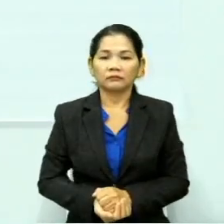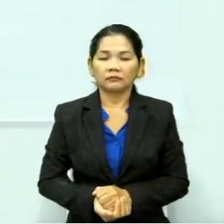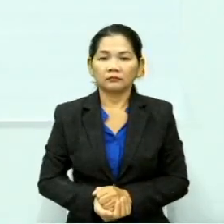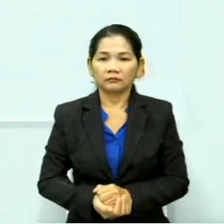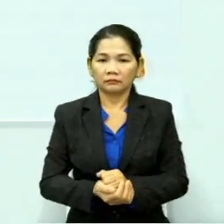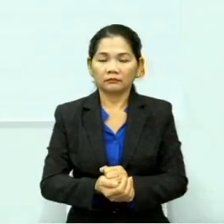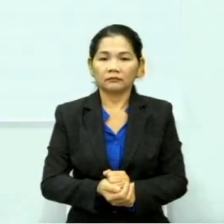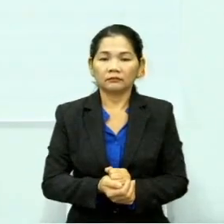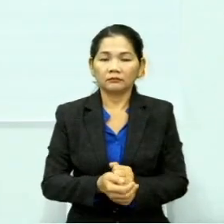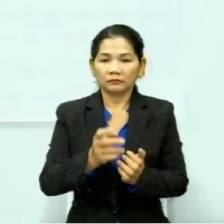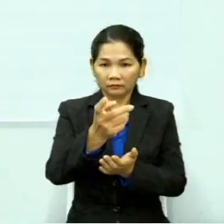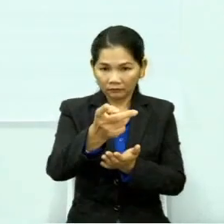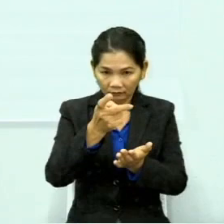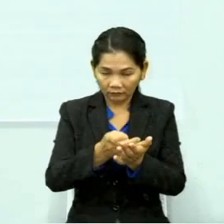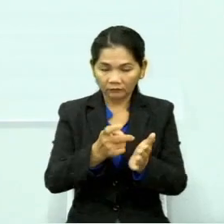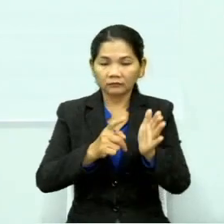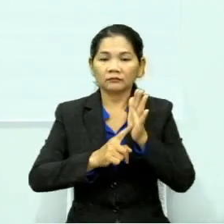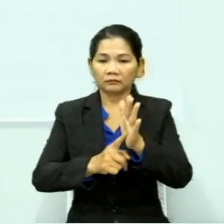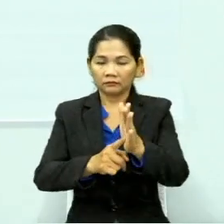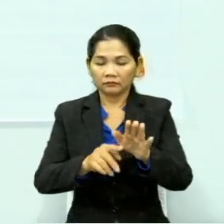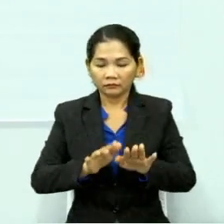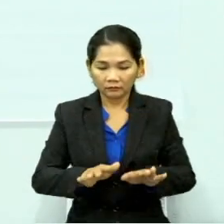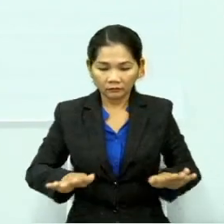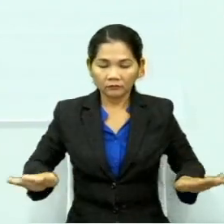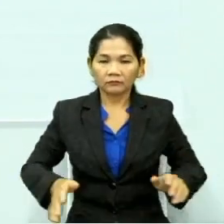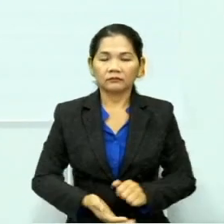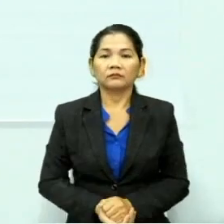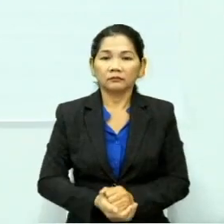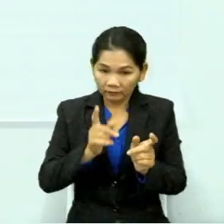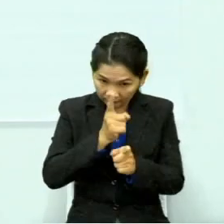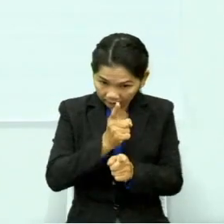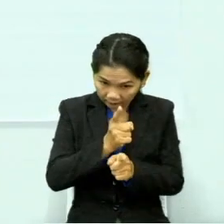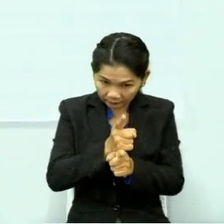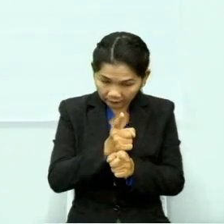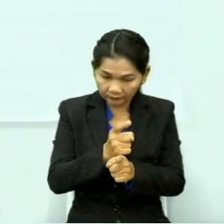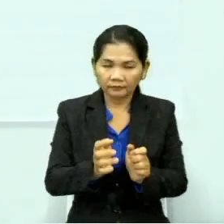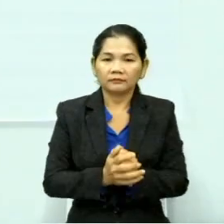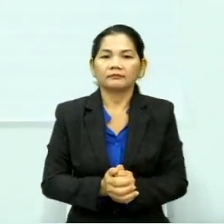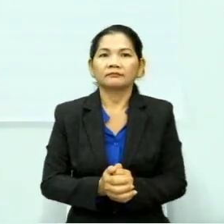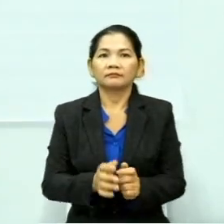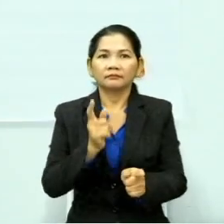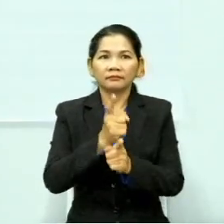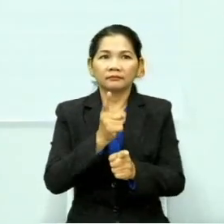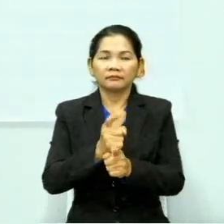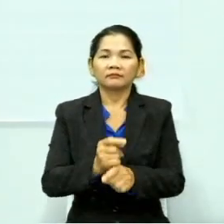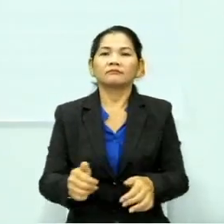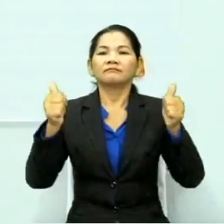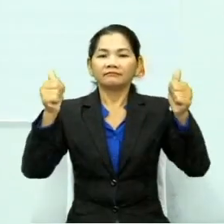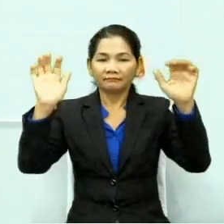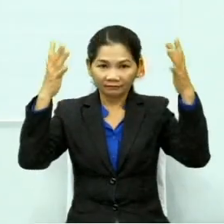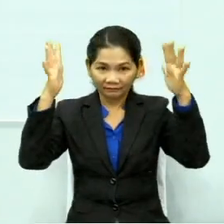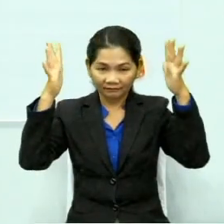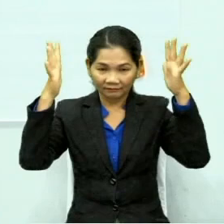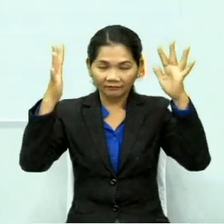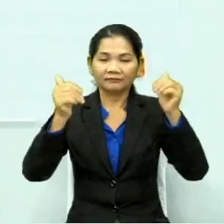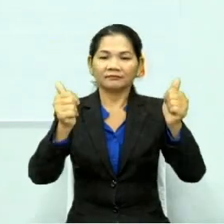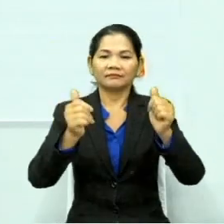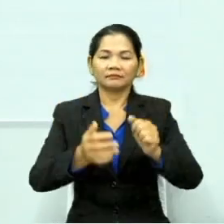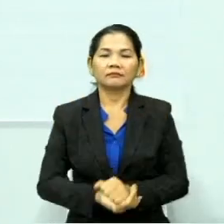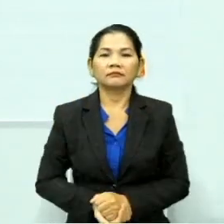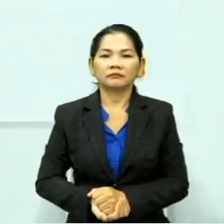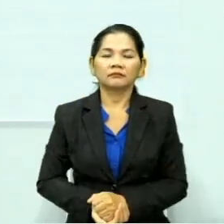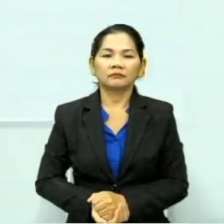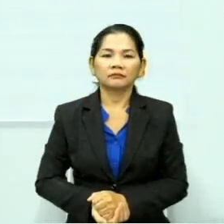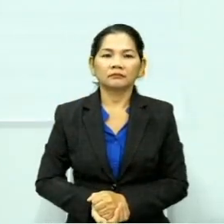chưa cầm ru xem rạp con té chà trầm trề đã có chà trầm trề nó con đó chà chẳng như ông sa tô nó ăn cái con